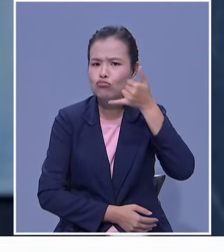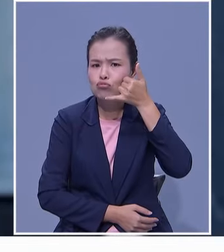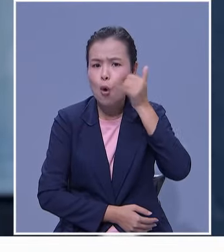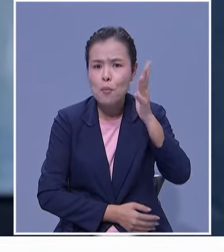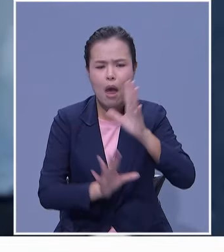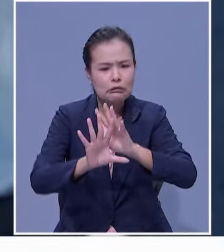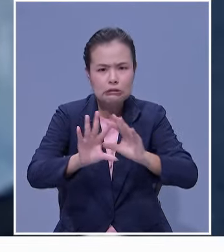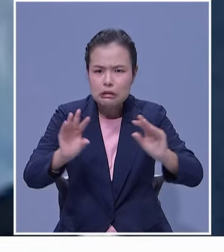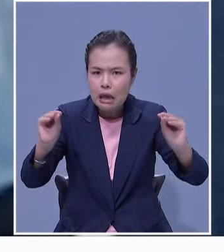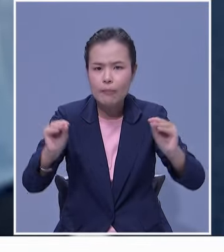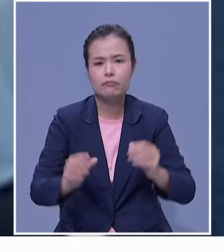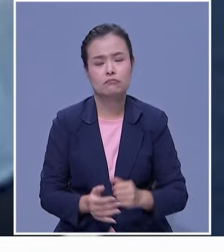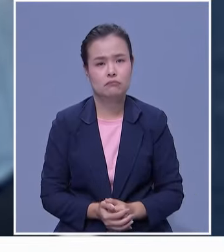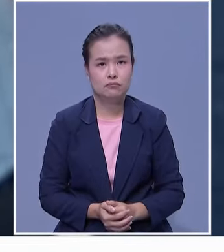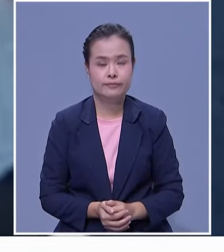ย